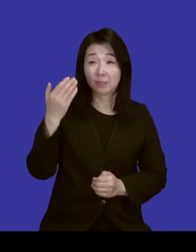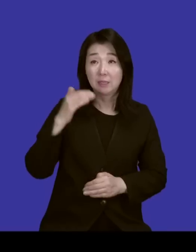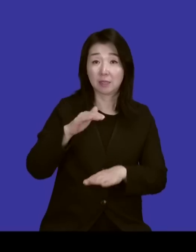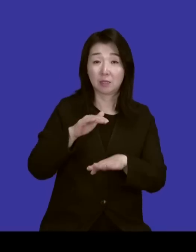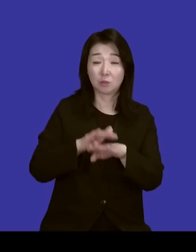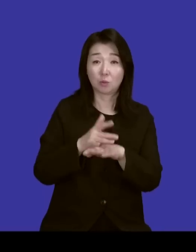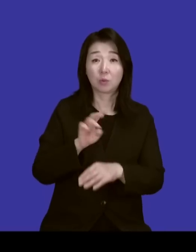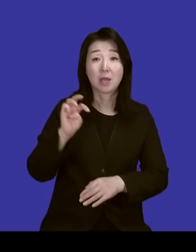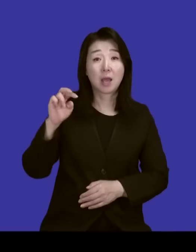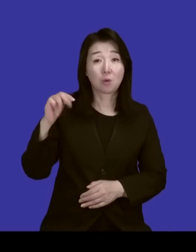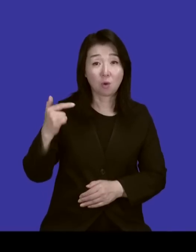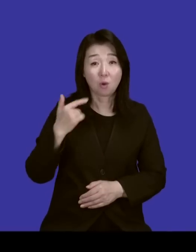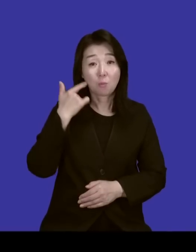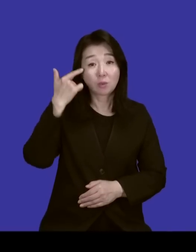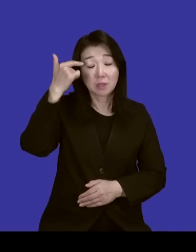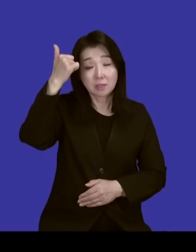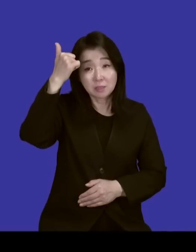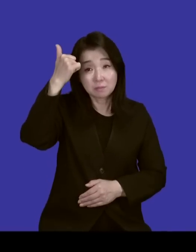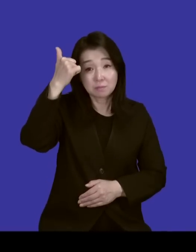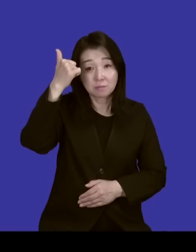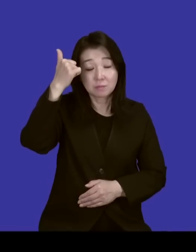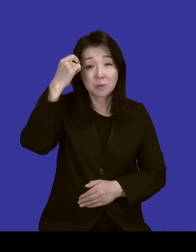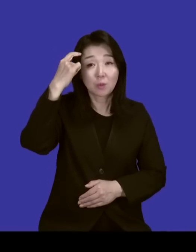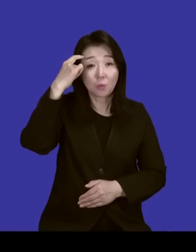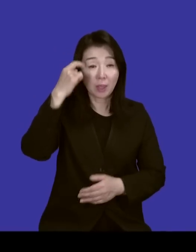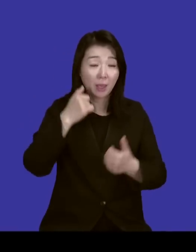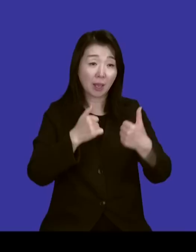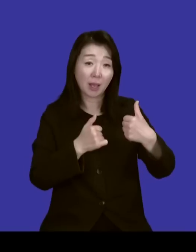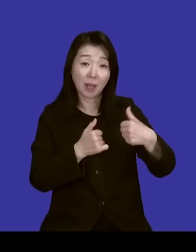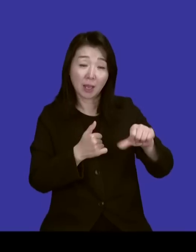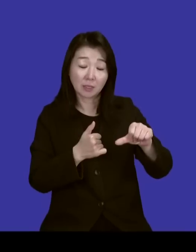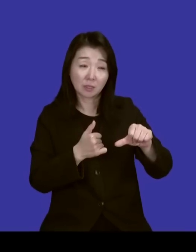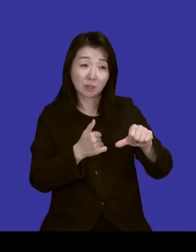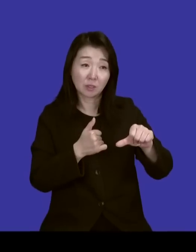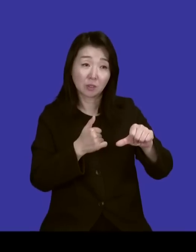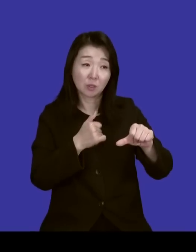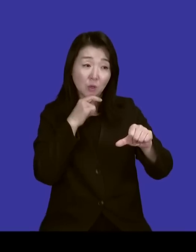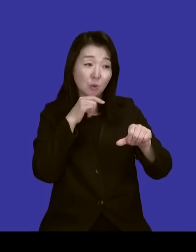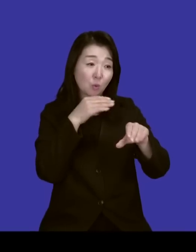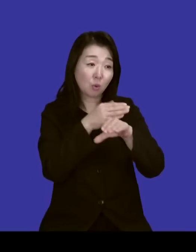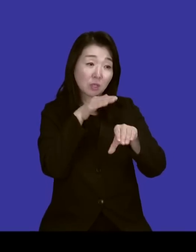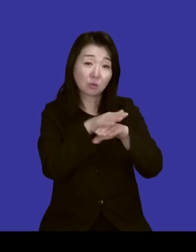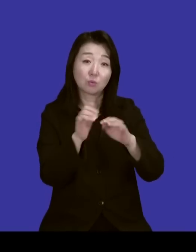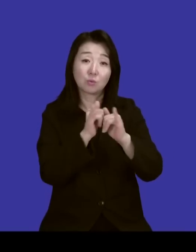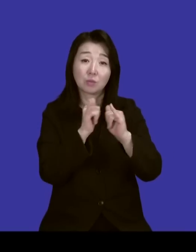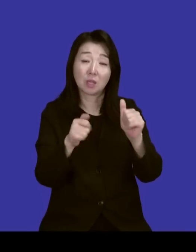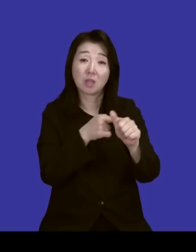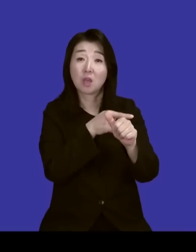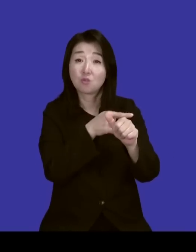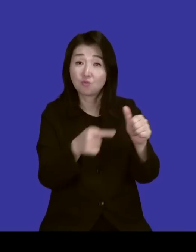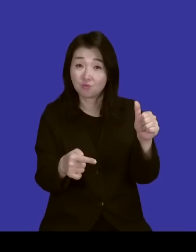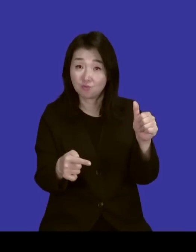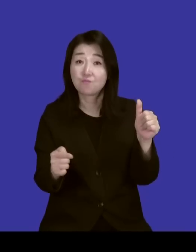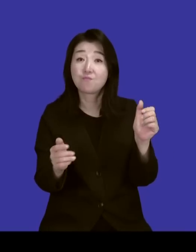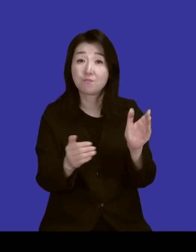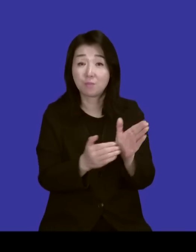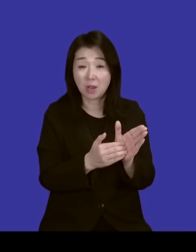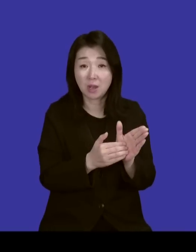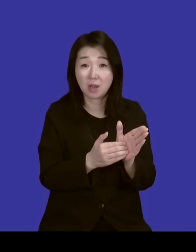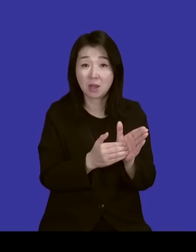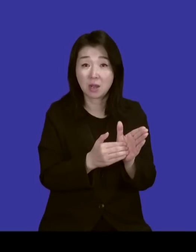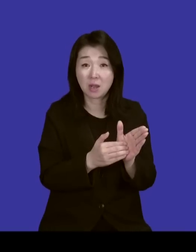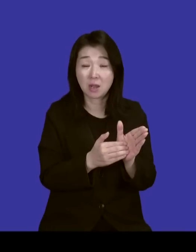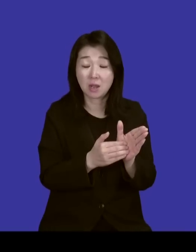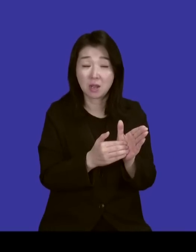예. 자기 아들 동인과 동신을 그 공산주의자들에게 그렇죠. 예. 죽음을 당하고. 죽음으로